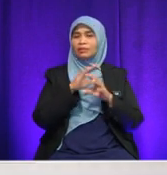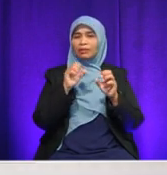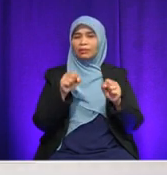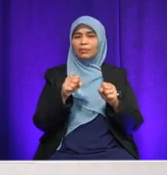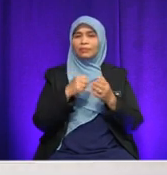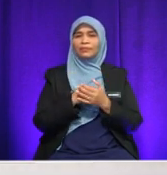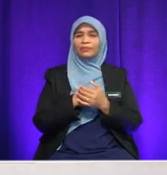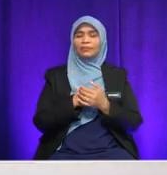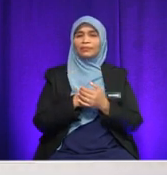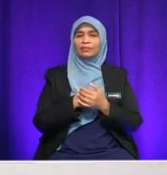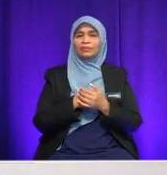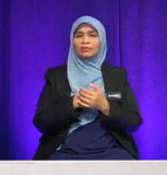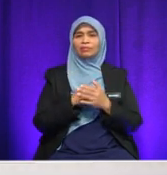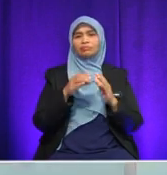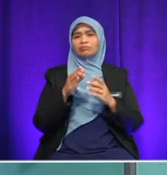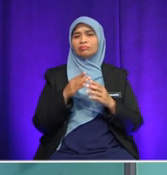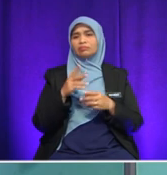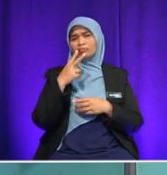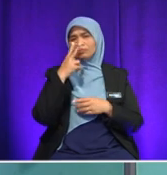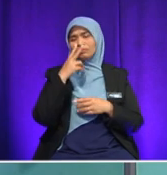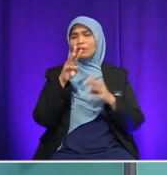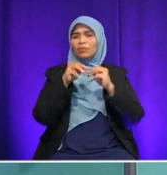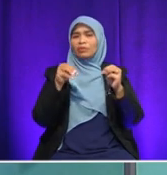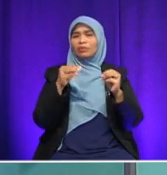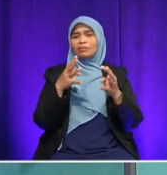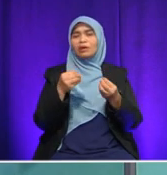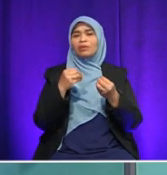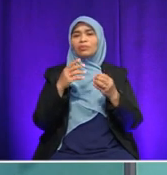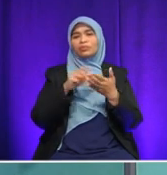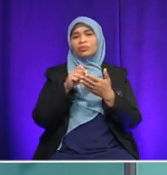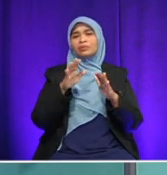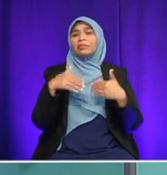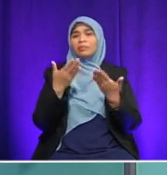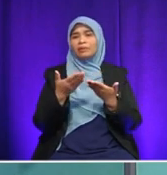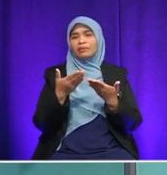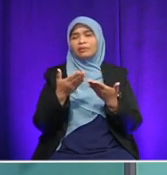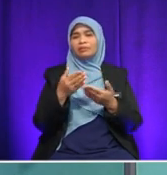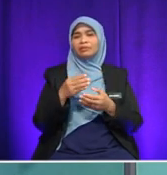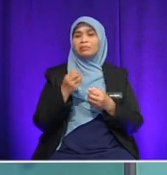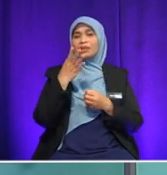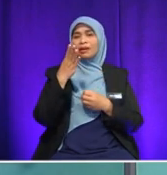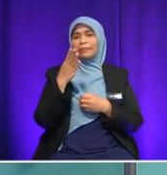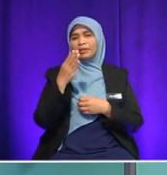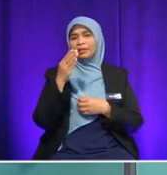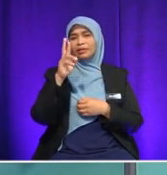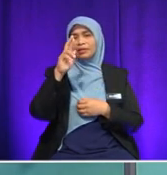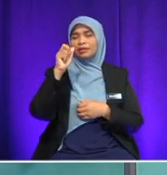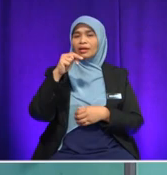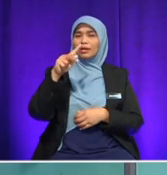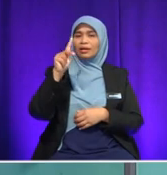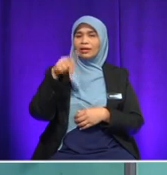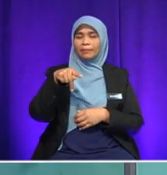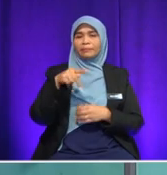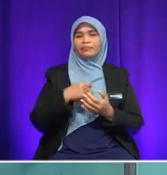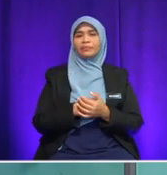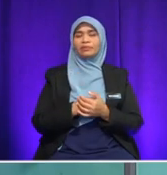maknanya terpulang kepada murid untuk dia menghasilkan berapa rangkap sekalipun mm-hmm. dalam karya dia. Okey, baris perkataan,